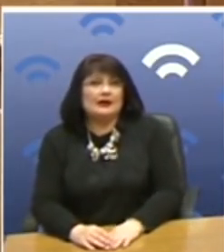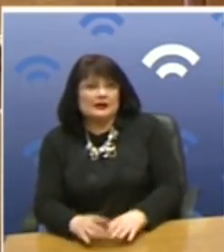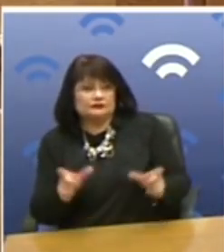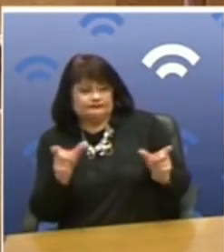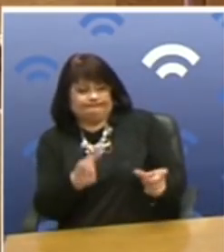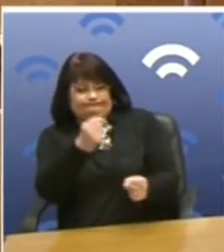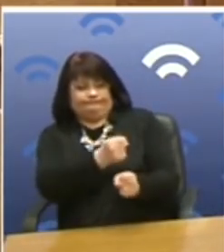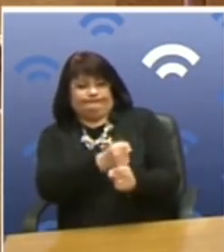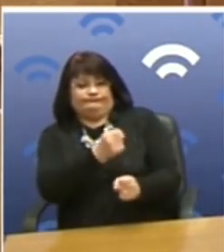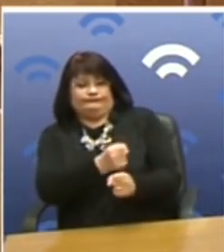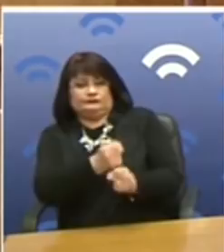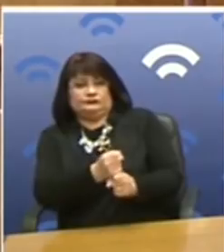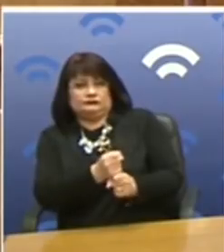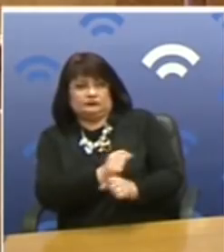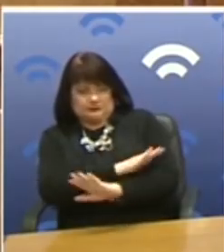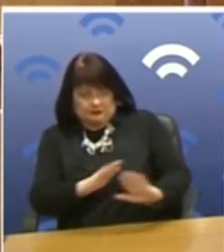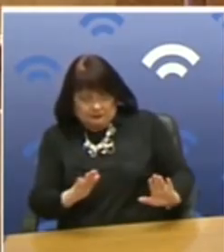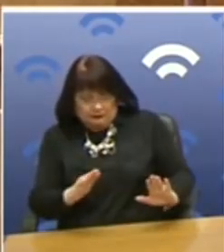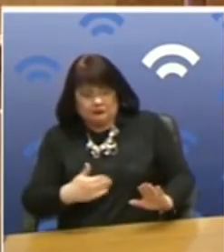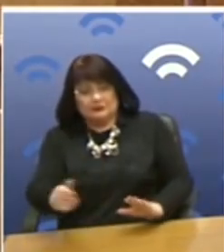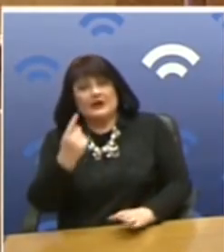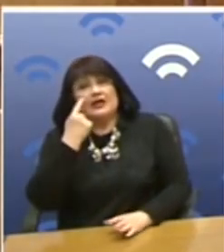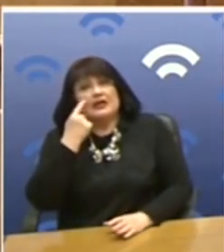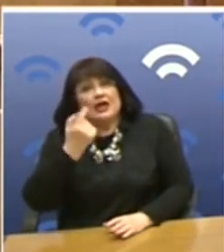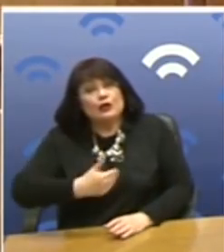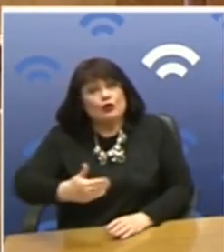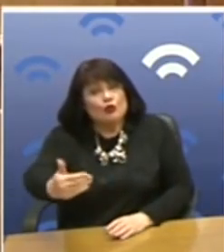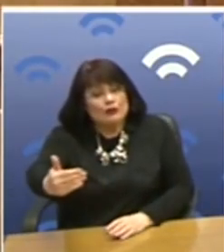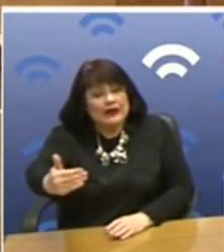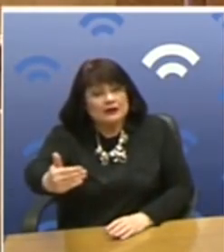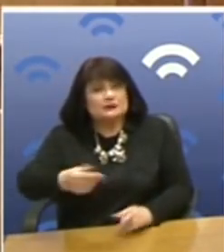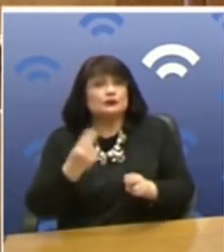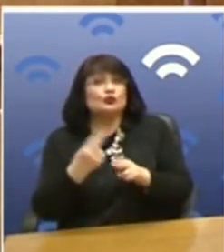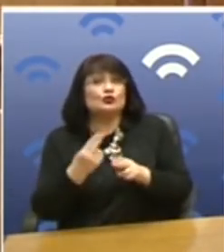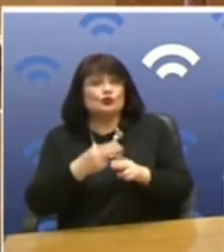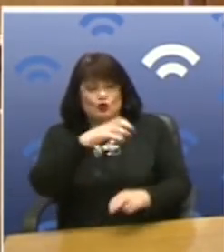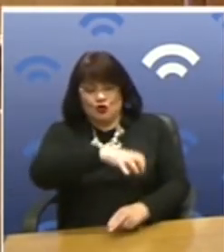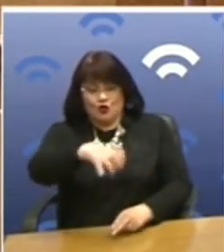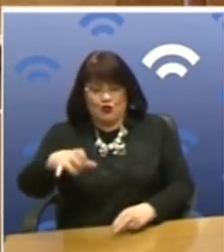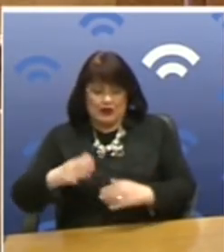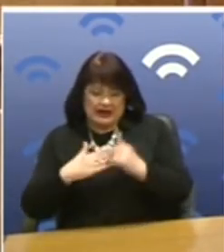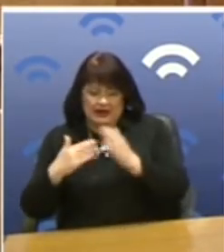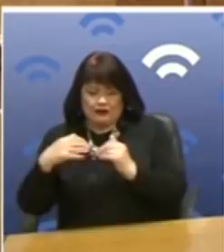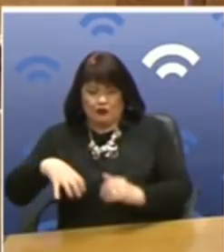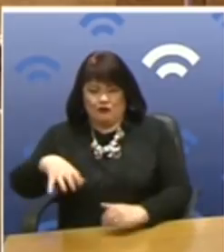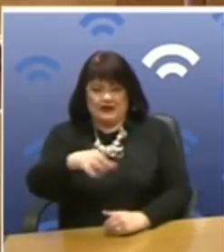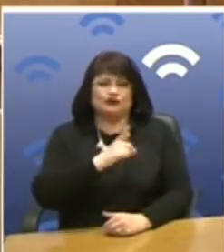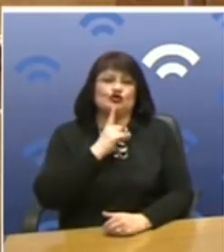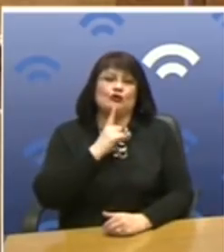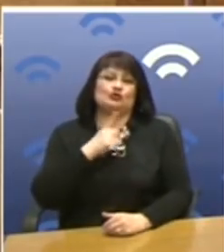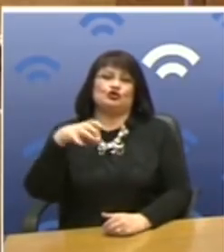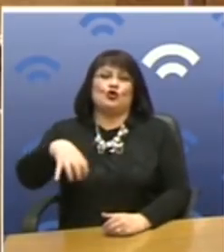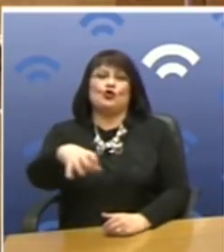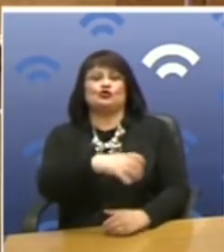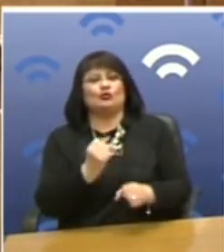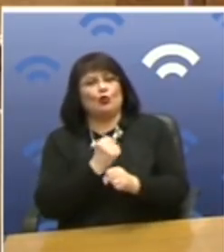θα αποκαλύψει επίσης ότι μια σειρά κρίσιμοι χώροι και δομές, όπως χώροι εργασίας,